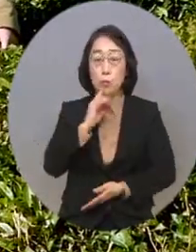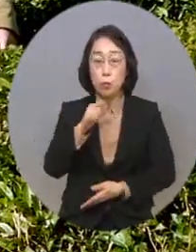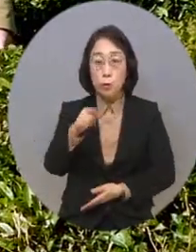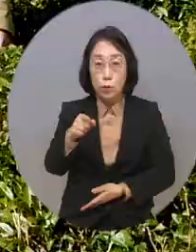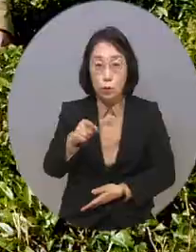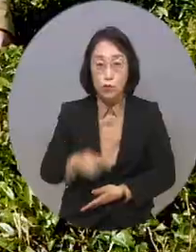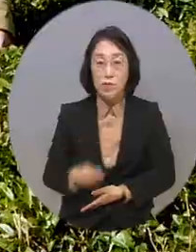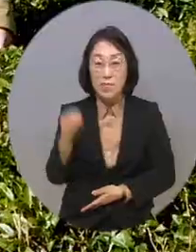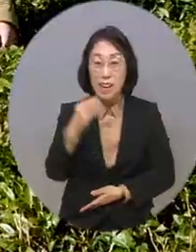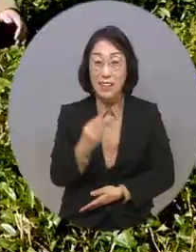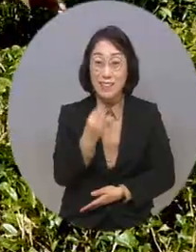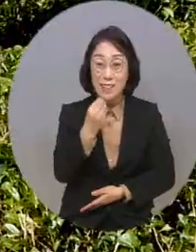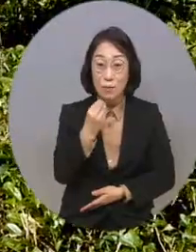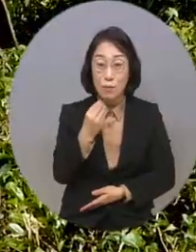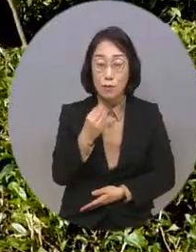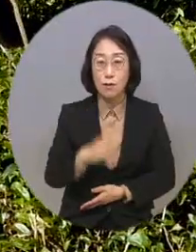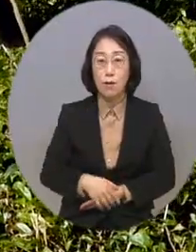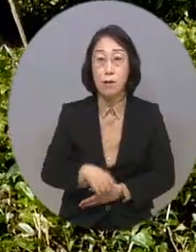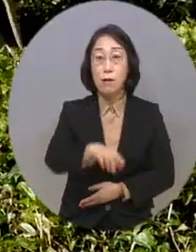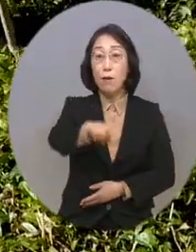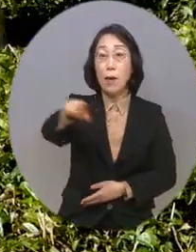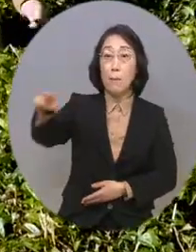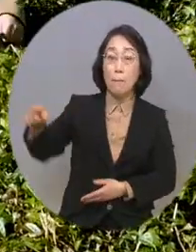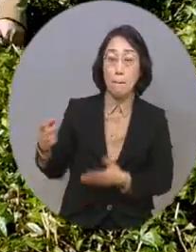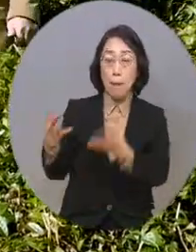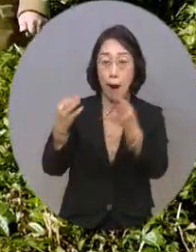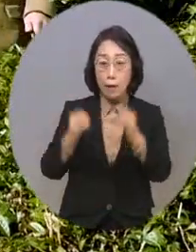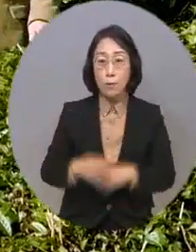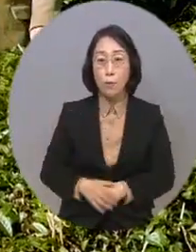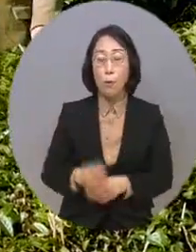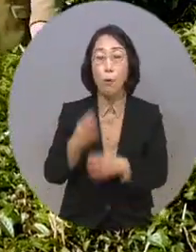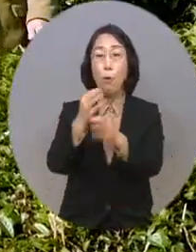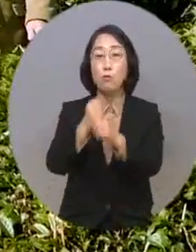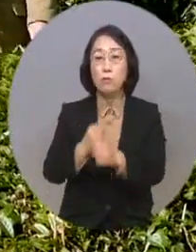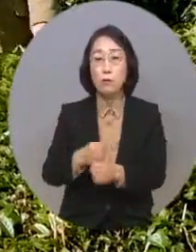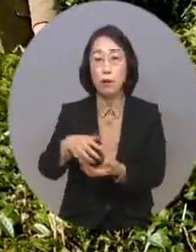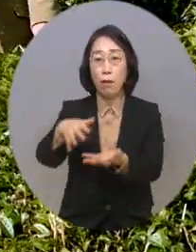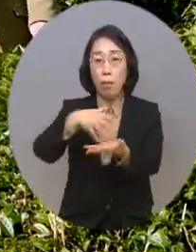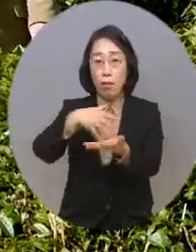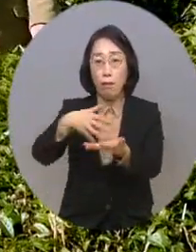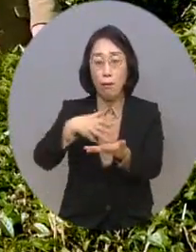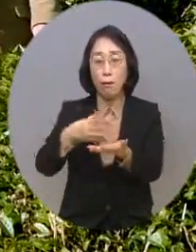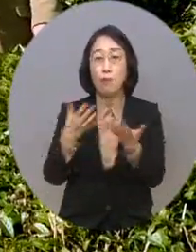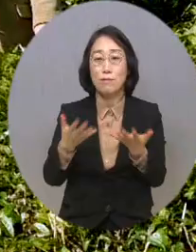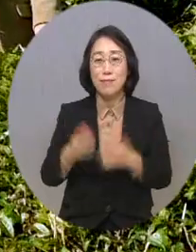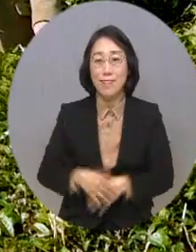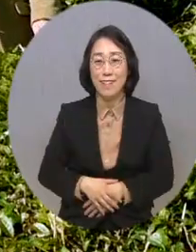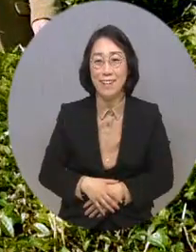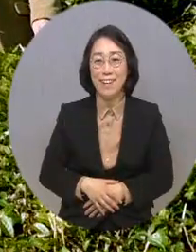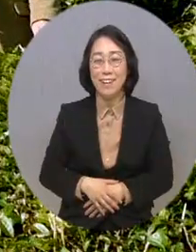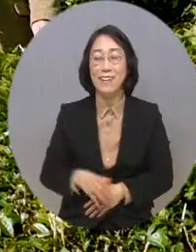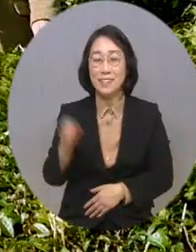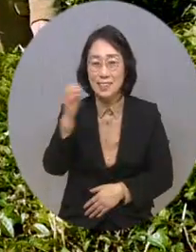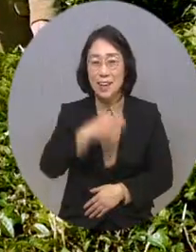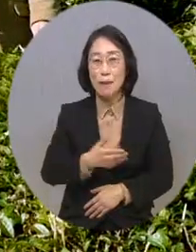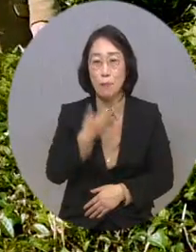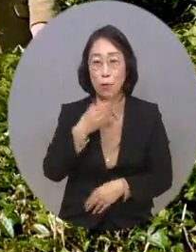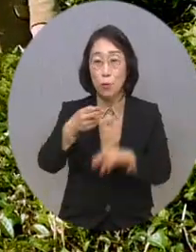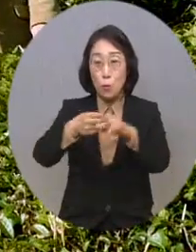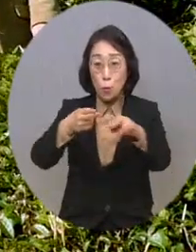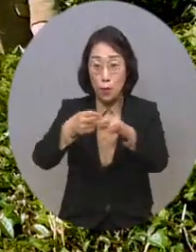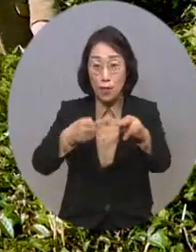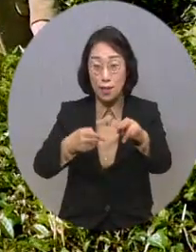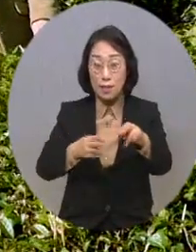없네, 그냥 생으로? 이렇게 마른데 이걸 언제 다시 요리를 해요? 그냥 먹으면 되지. 아, 요리?